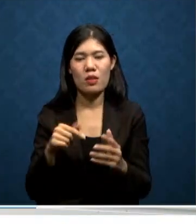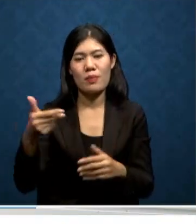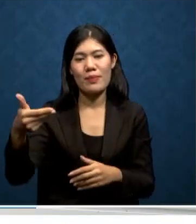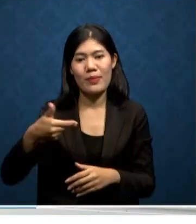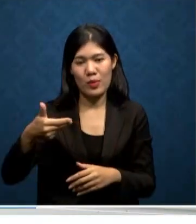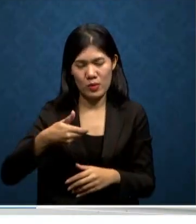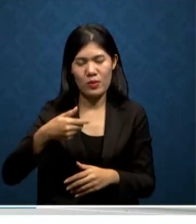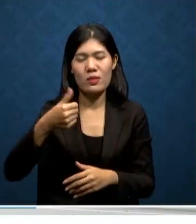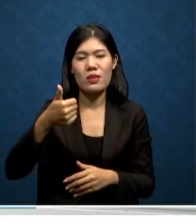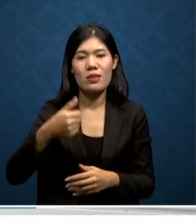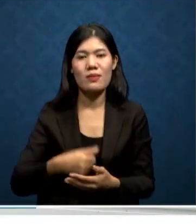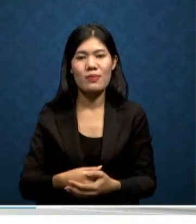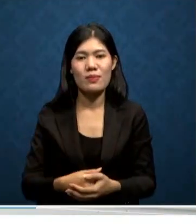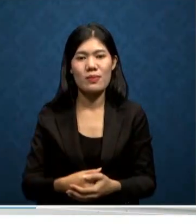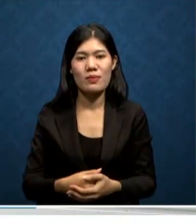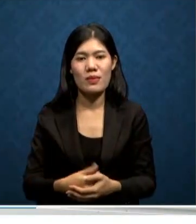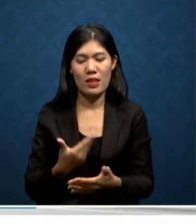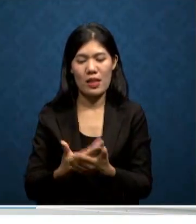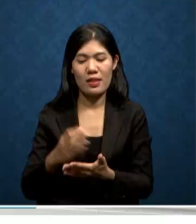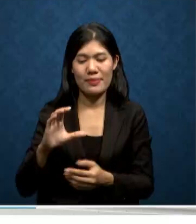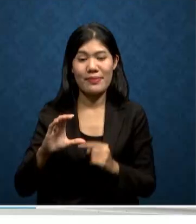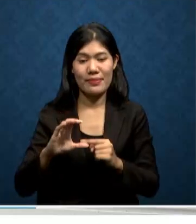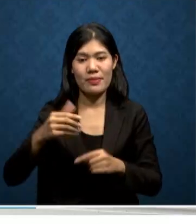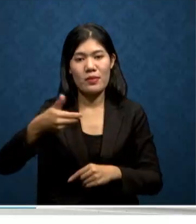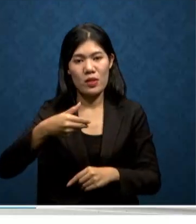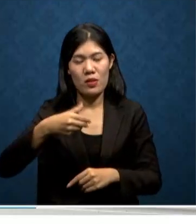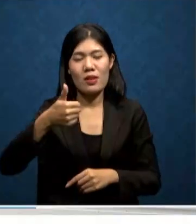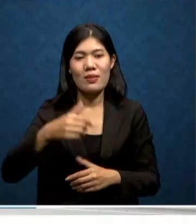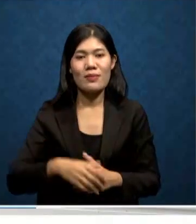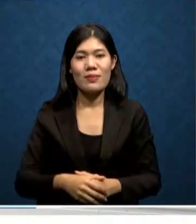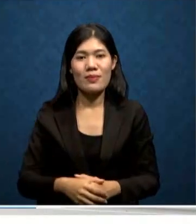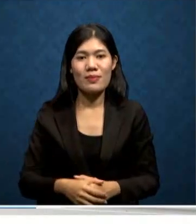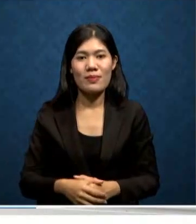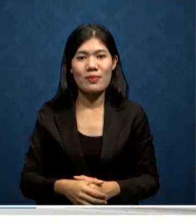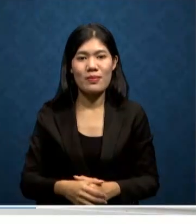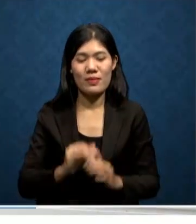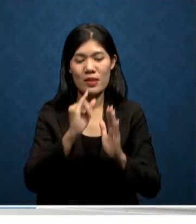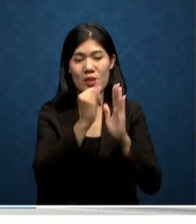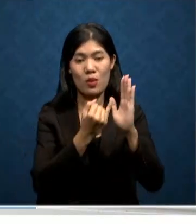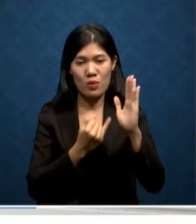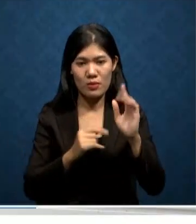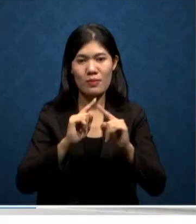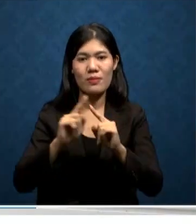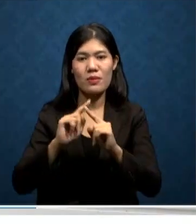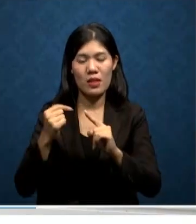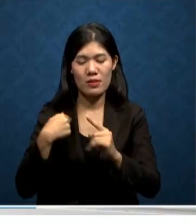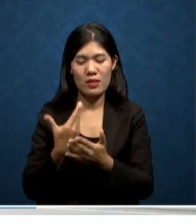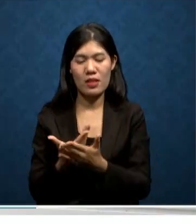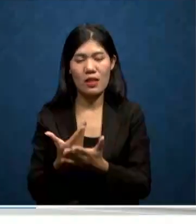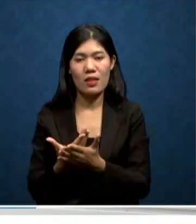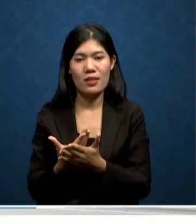ทุนจากเงินก้อนนี้ได้นะครับโดยจังหวัดต่างๆก็จะได้เงิน